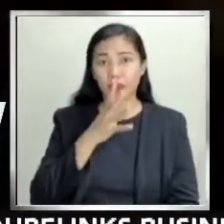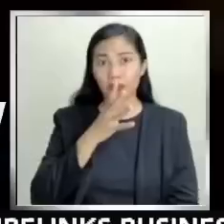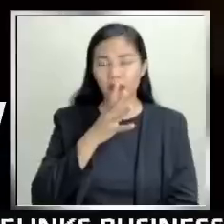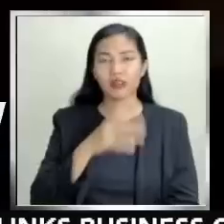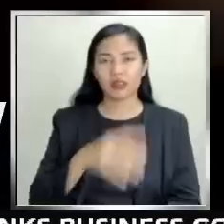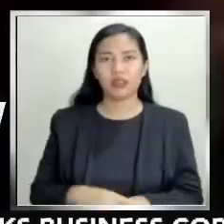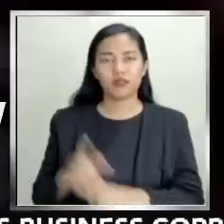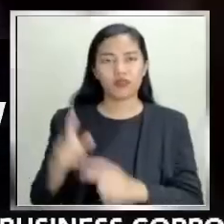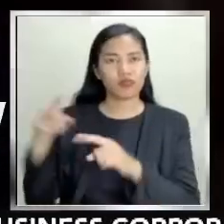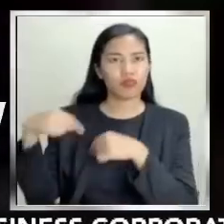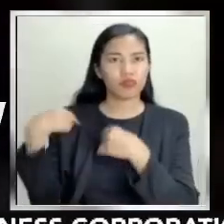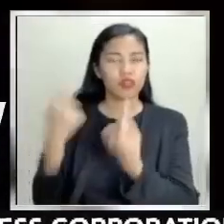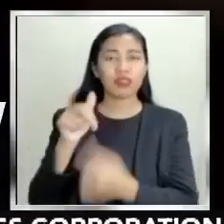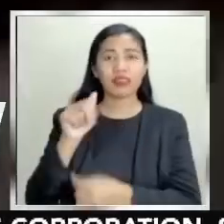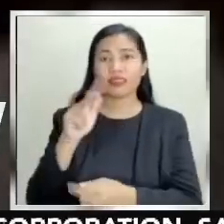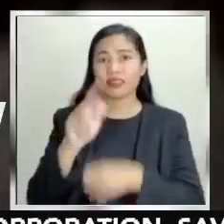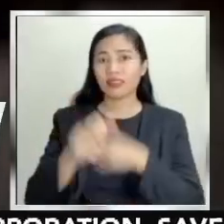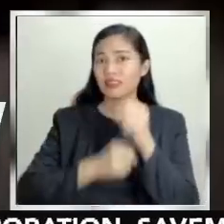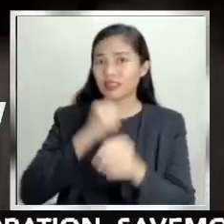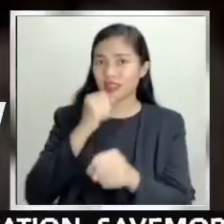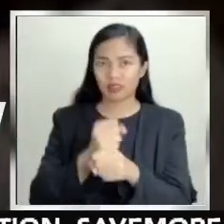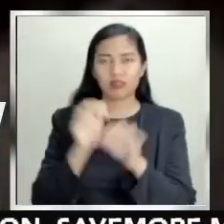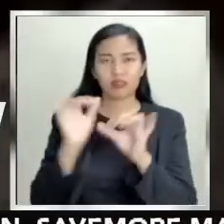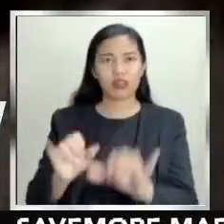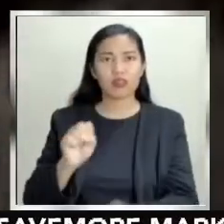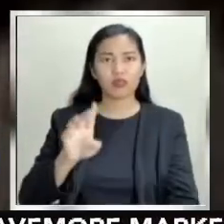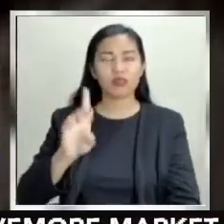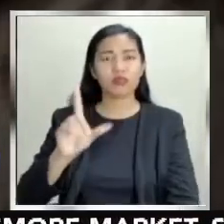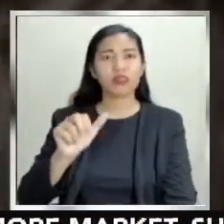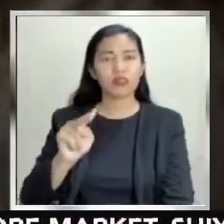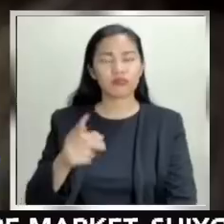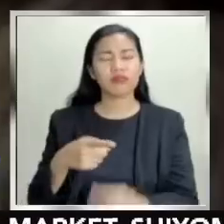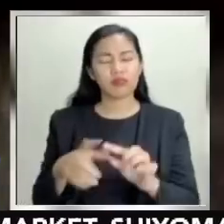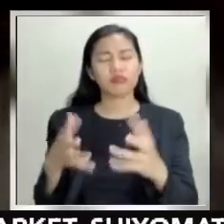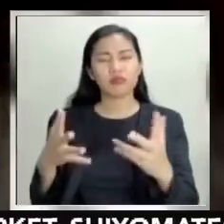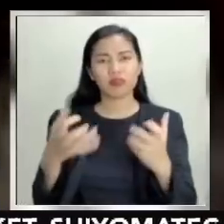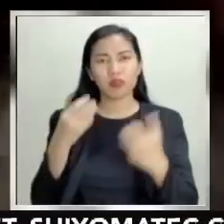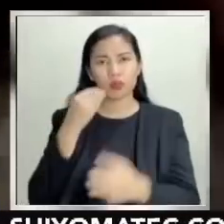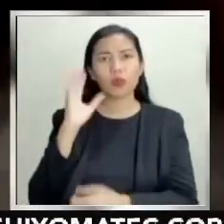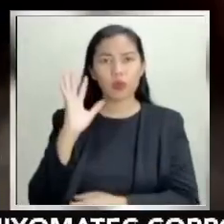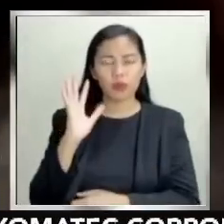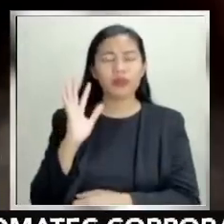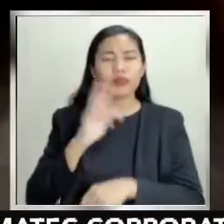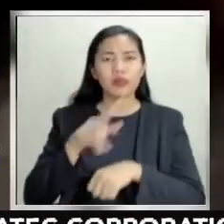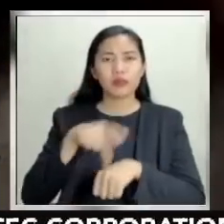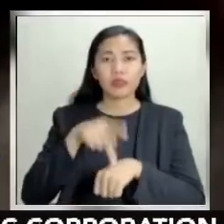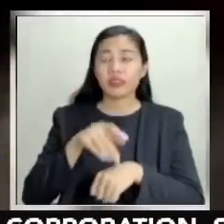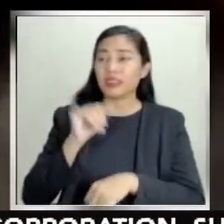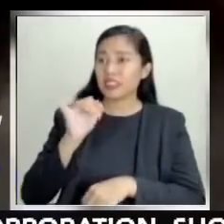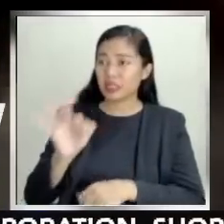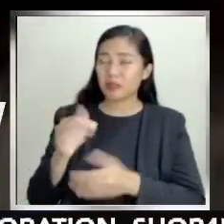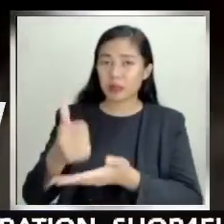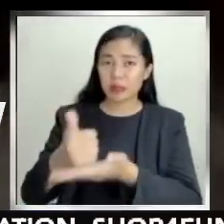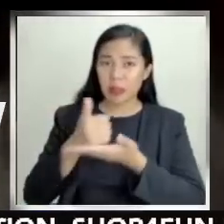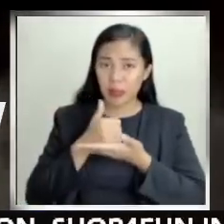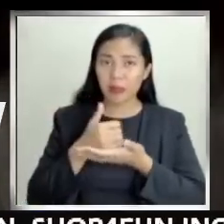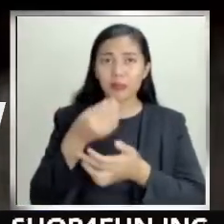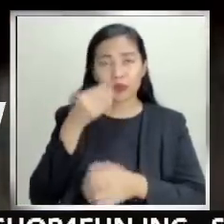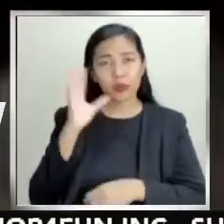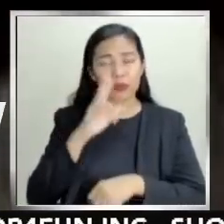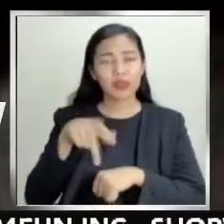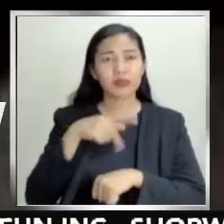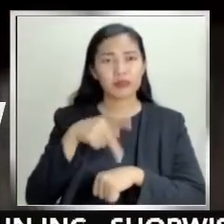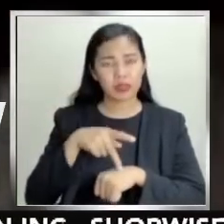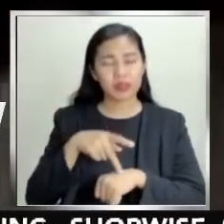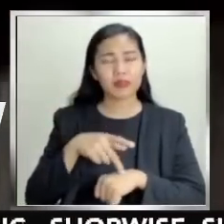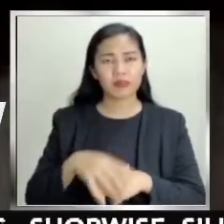gusto na raw sanang umuwi ng Pilipinas. Kung magagawa po kami ng paraan na ma-repatriation, wala po problema, kailangan po namin. Kung